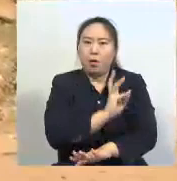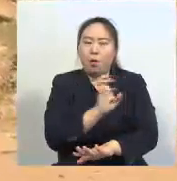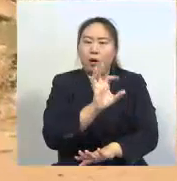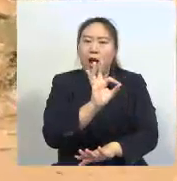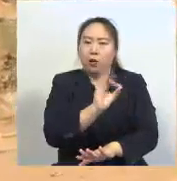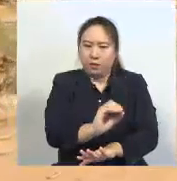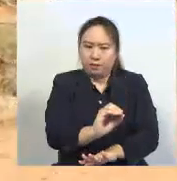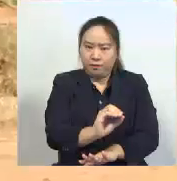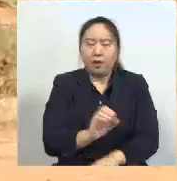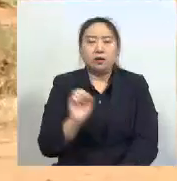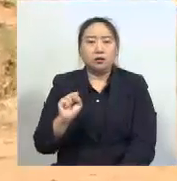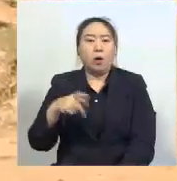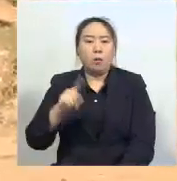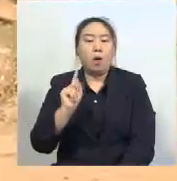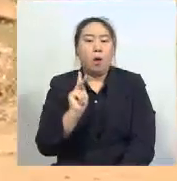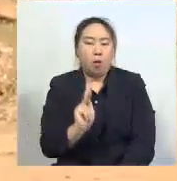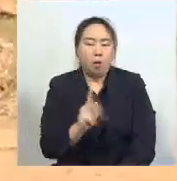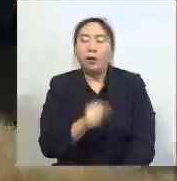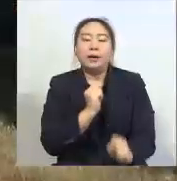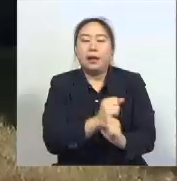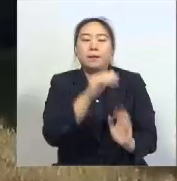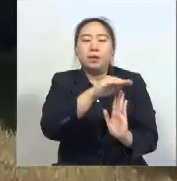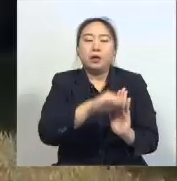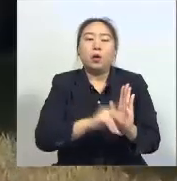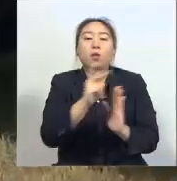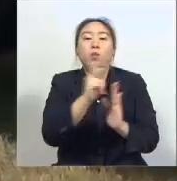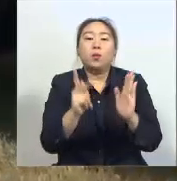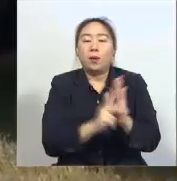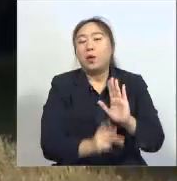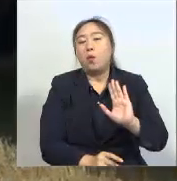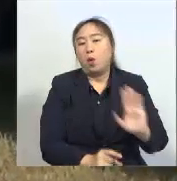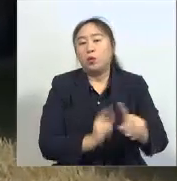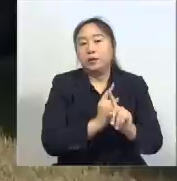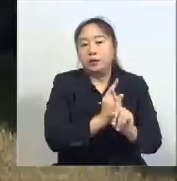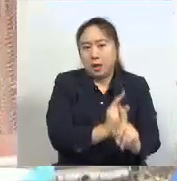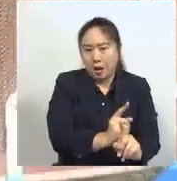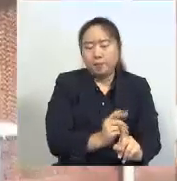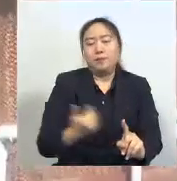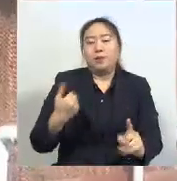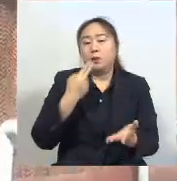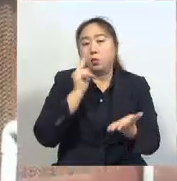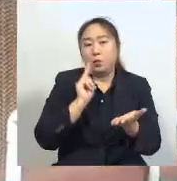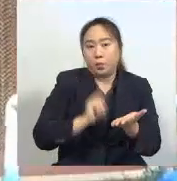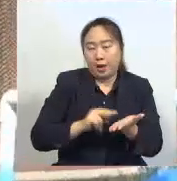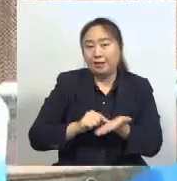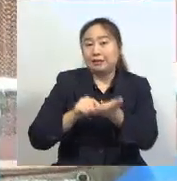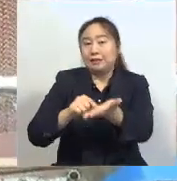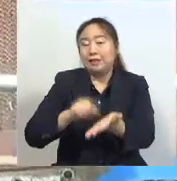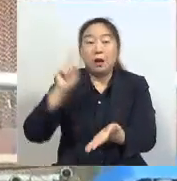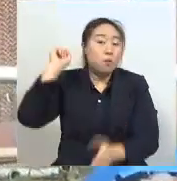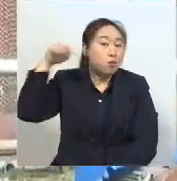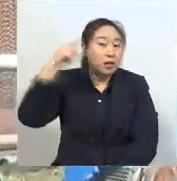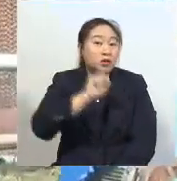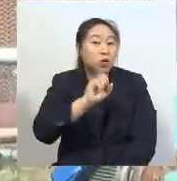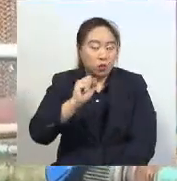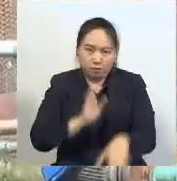ร่ทางสปก.จะได้ดำเนินการตามขั้นตอนของกฎหมายสปก.โดยได้มีการส่งหนังสือเรียกนางสาวปารีณาเข้ามา